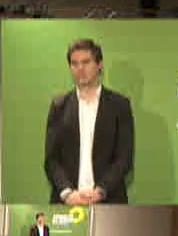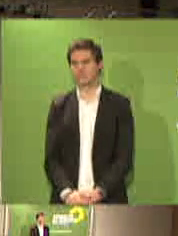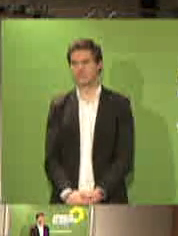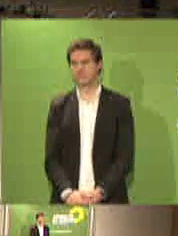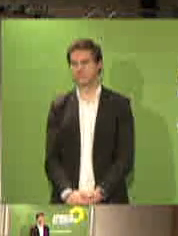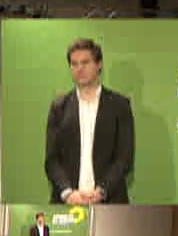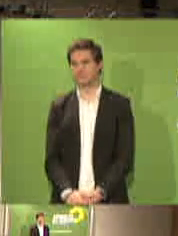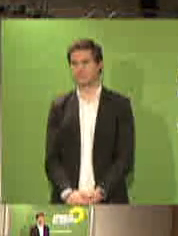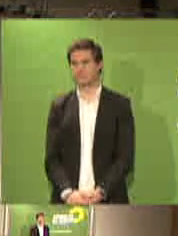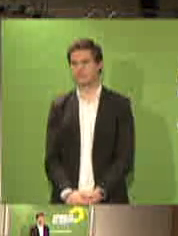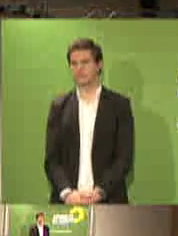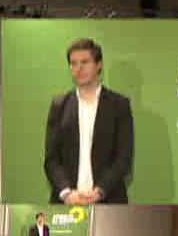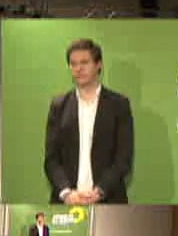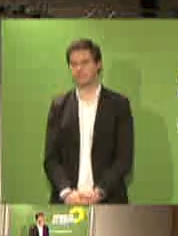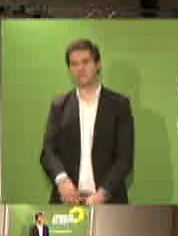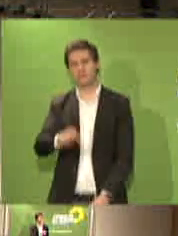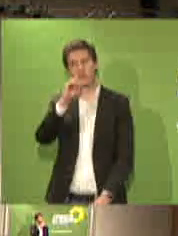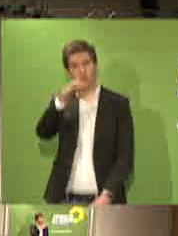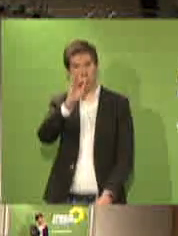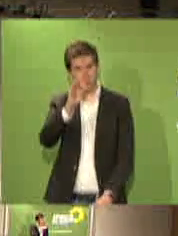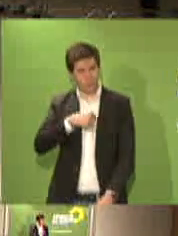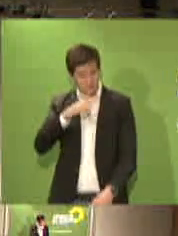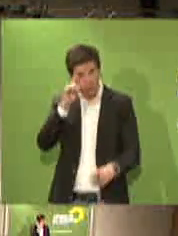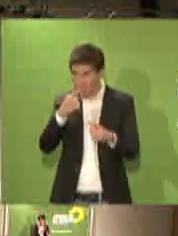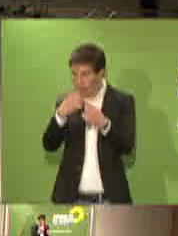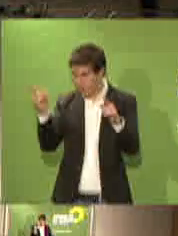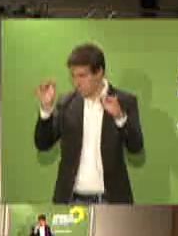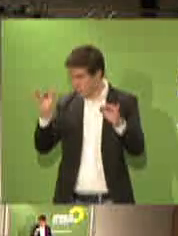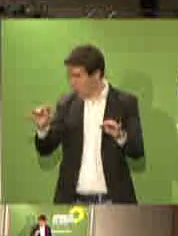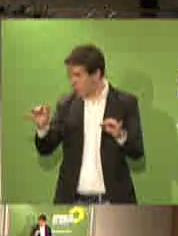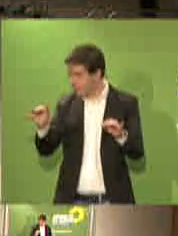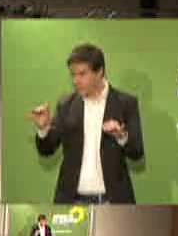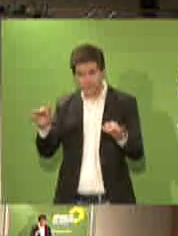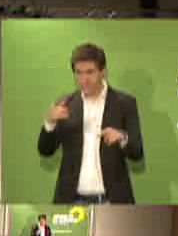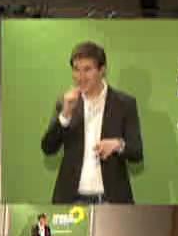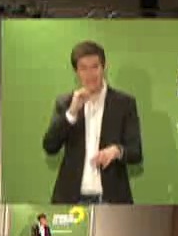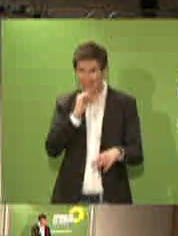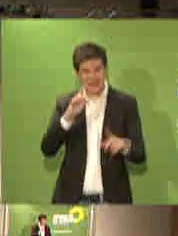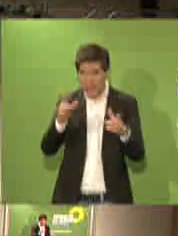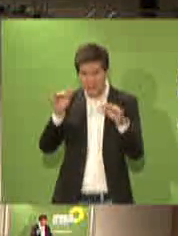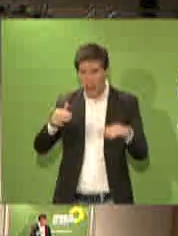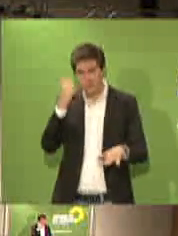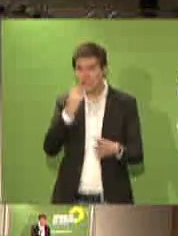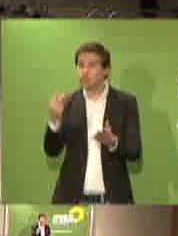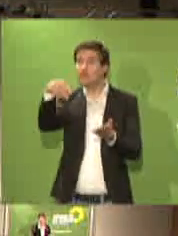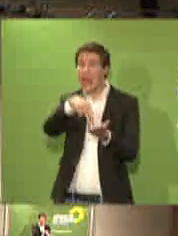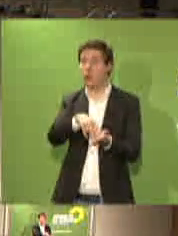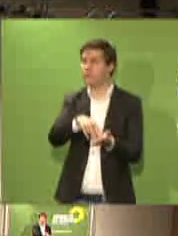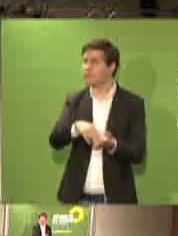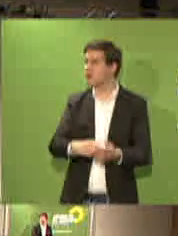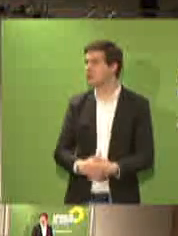Aber sag's nochmal laut. Habt ihr jetzt alle einen Stimmzettel erhalten? Wenn nicht, bitte jetzt nochmal aufstehen.